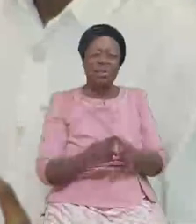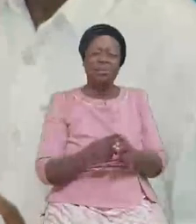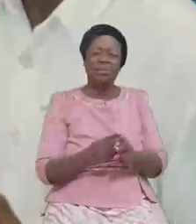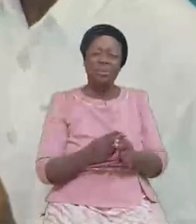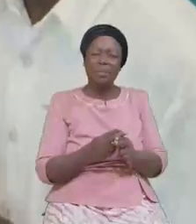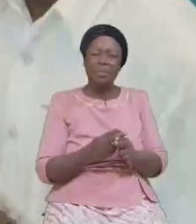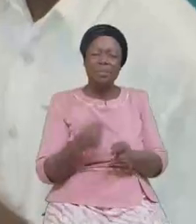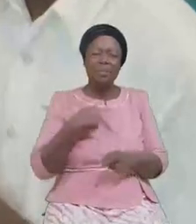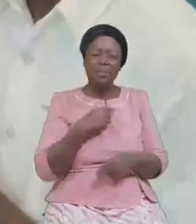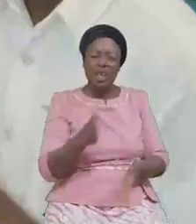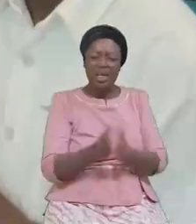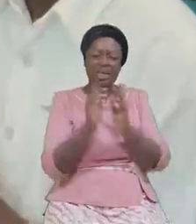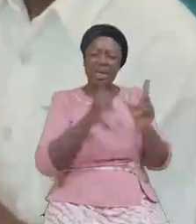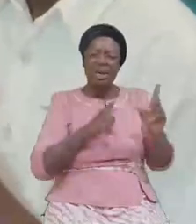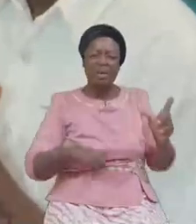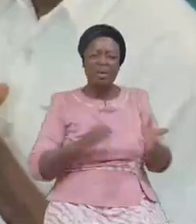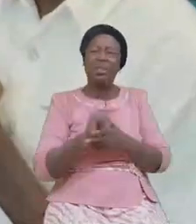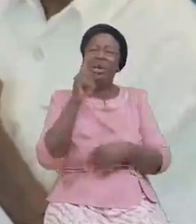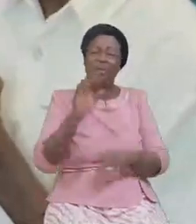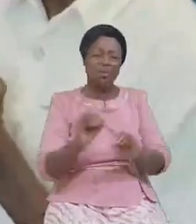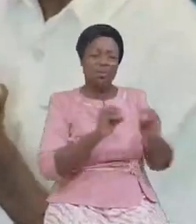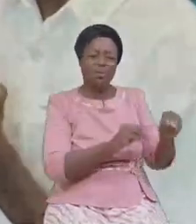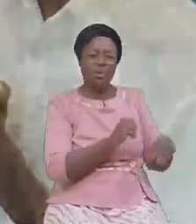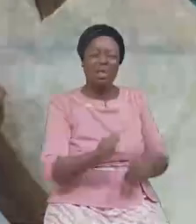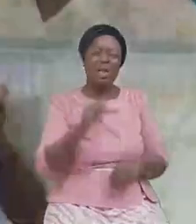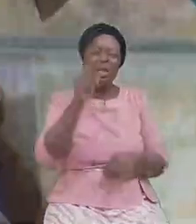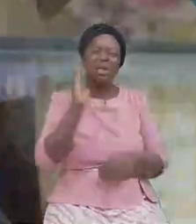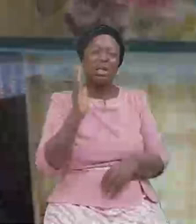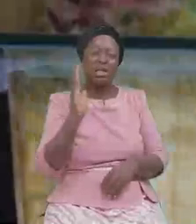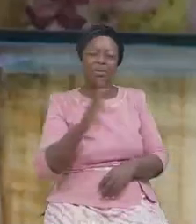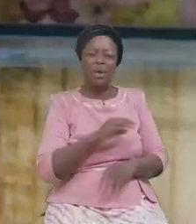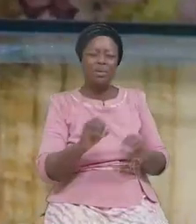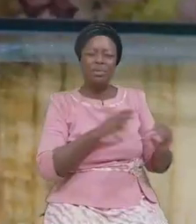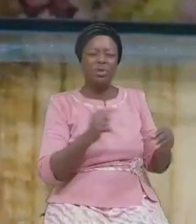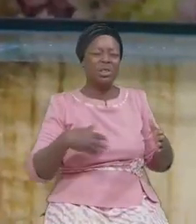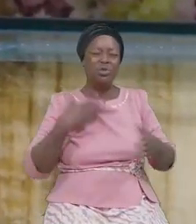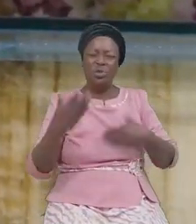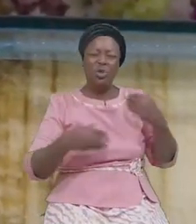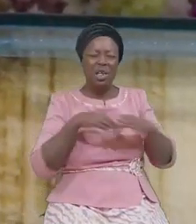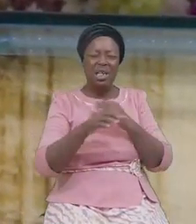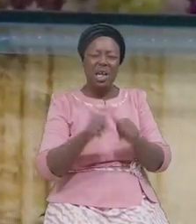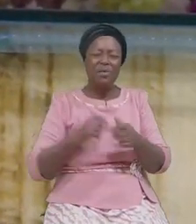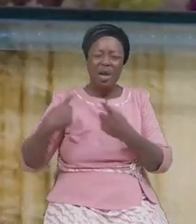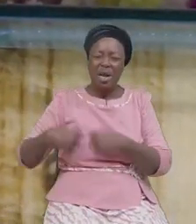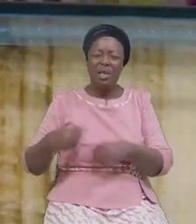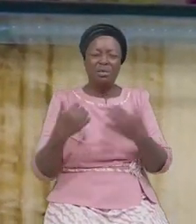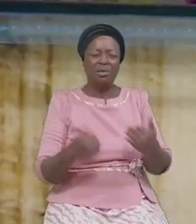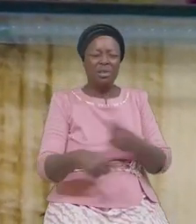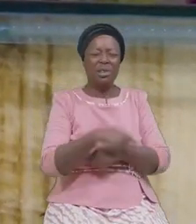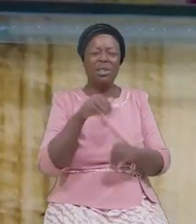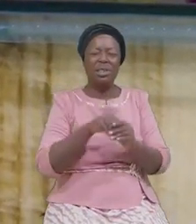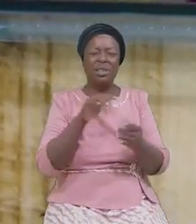demandons, Seigneur, que tu déverses dans nos bouches les témoignages et la joie dans tous les cœurs, au nom de